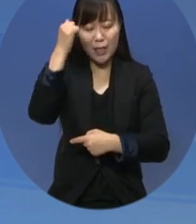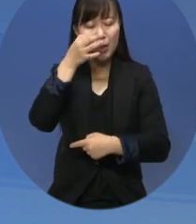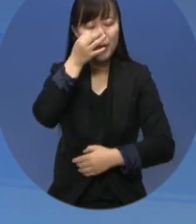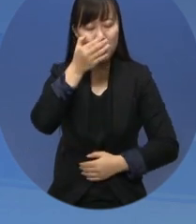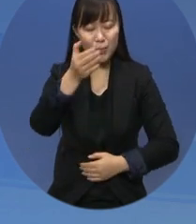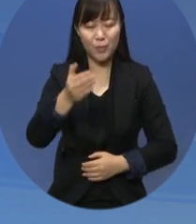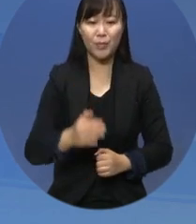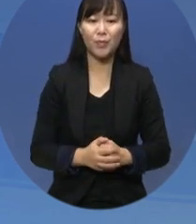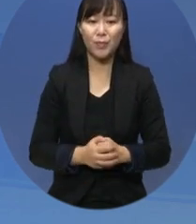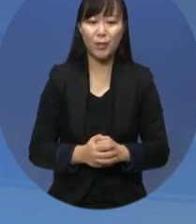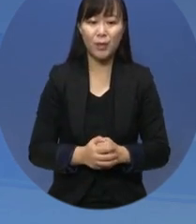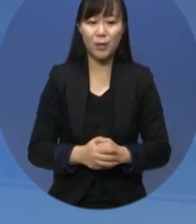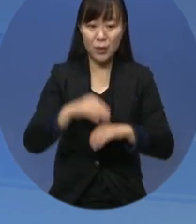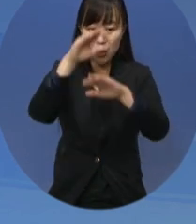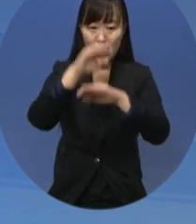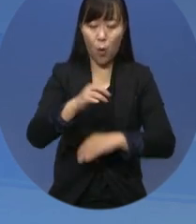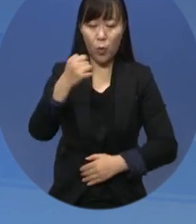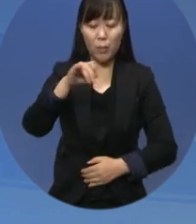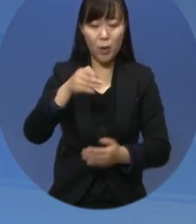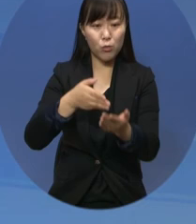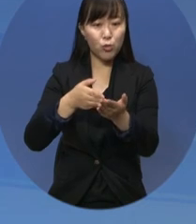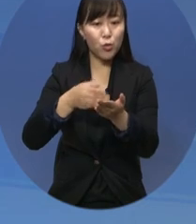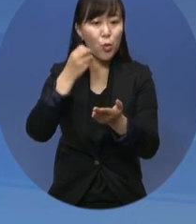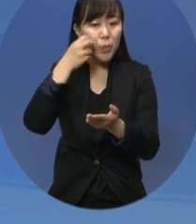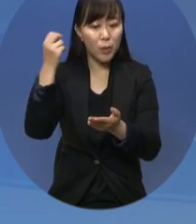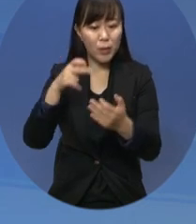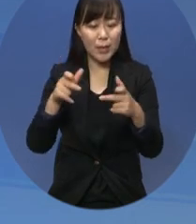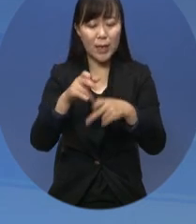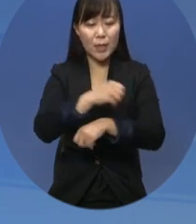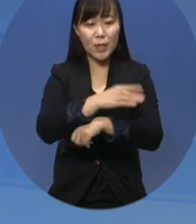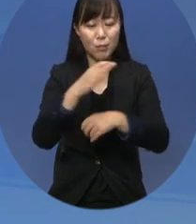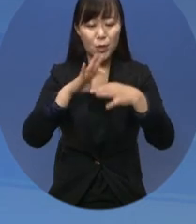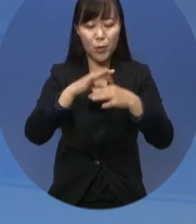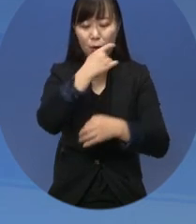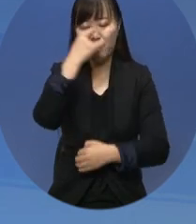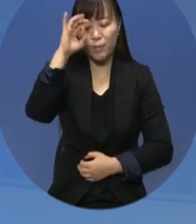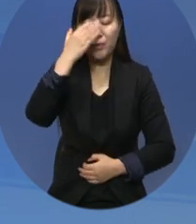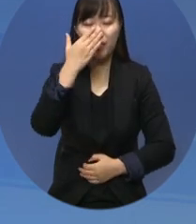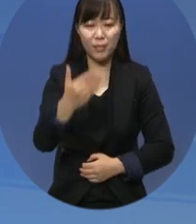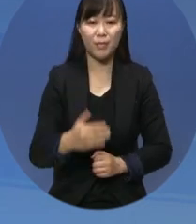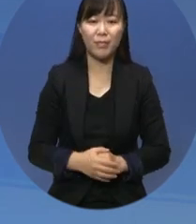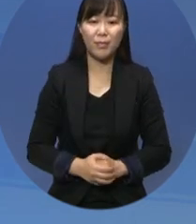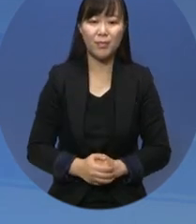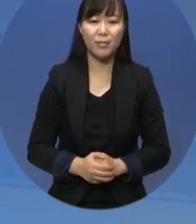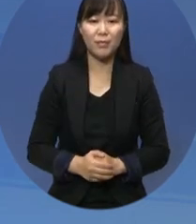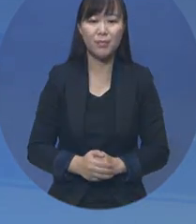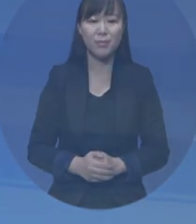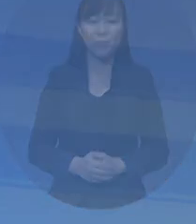이 밖에 자세한 소식은 웰페어 뉴스 홈페이지와 장애인신문에서 확인할 수 있습니다.